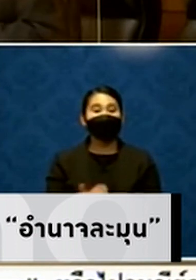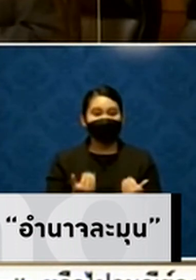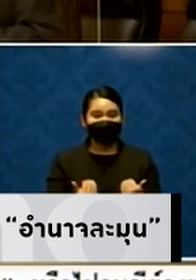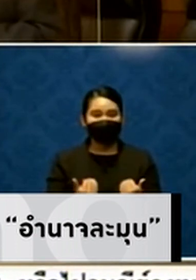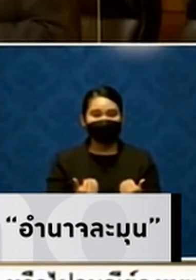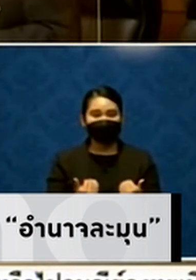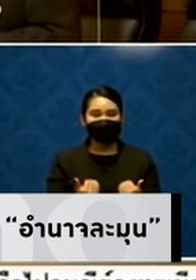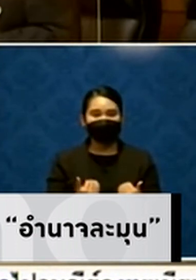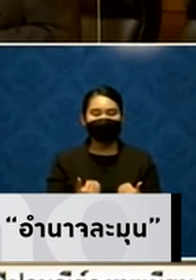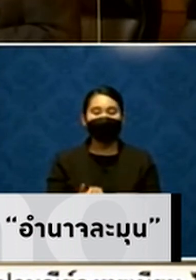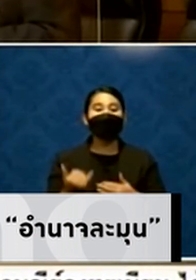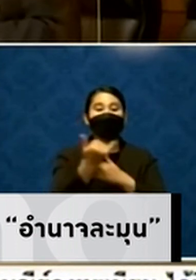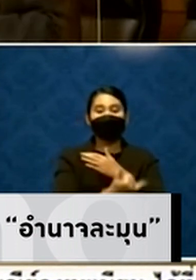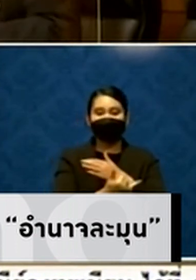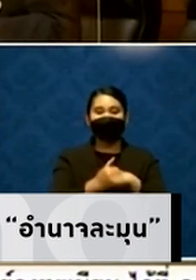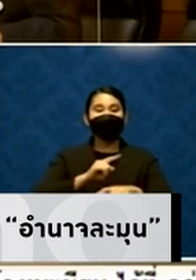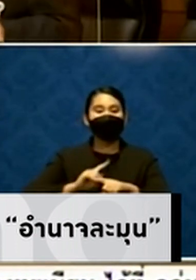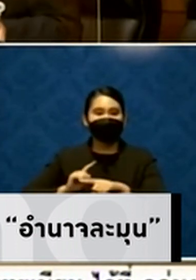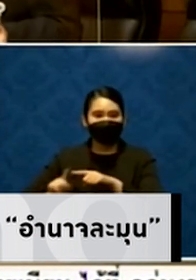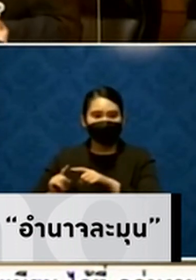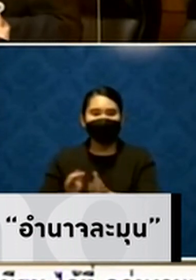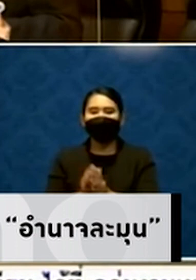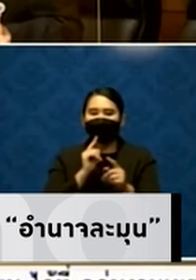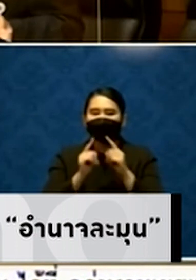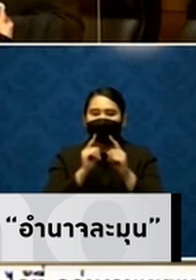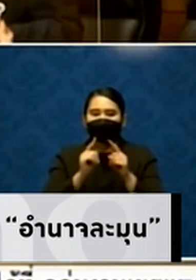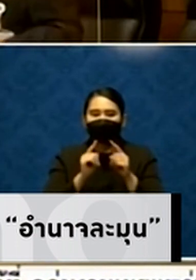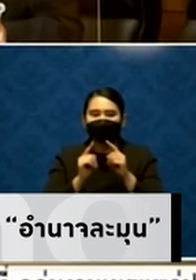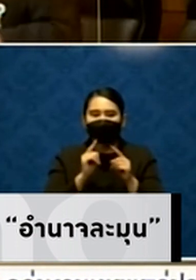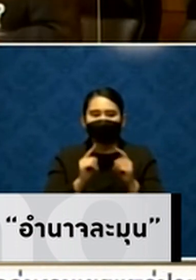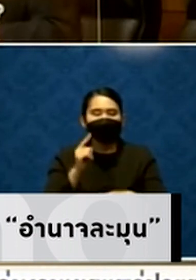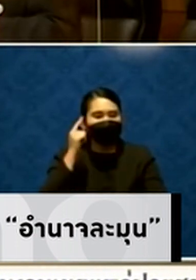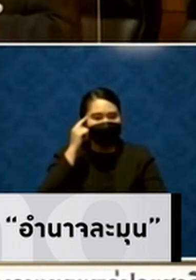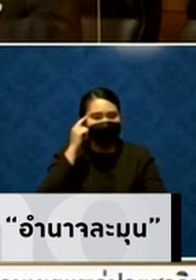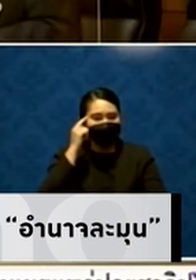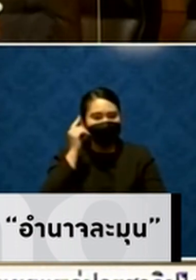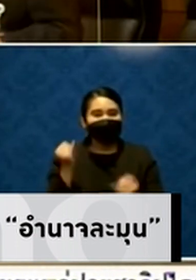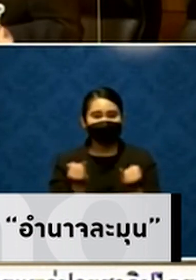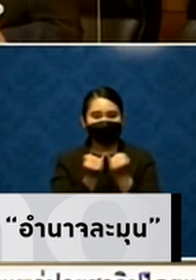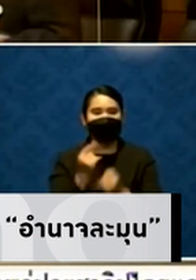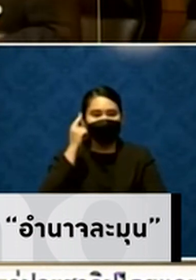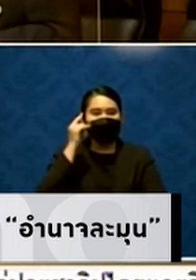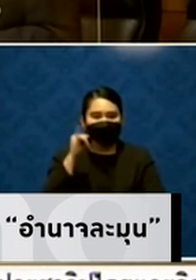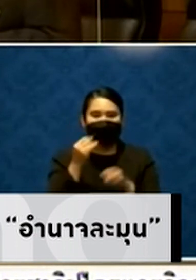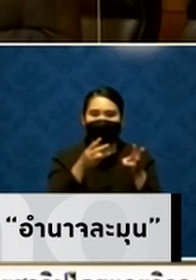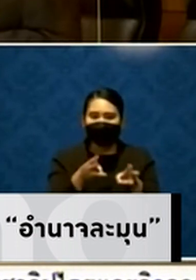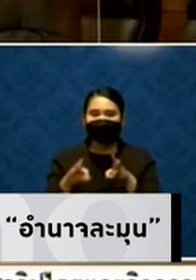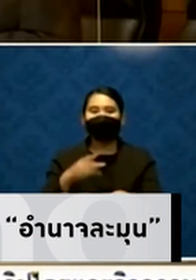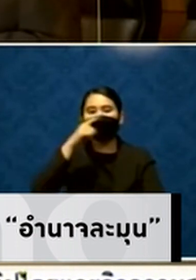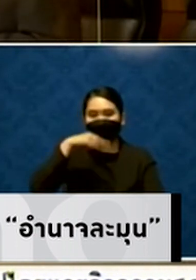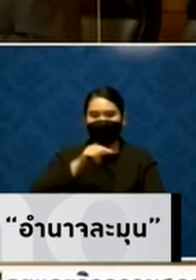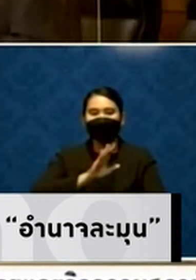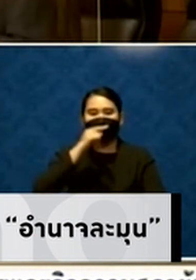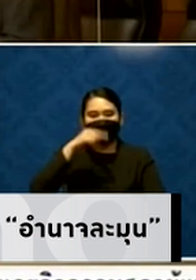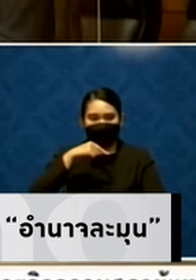จึงทำให้หลายๆประเทศขอมาติดต่อทำความคุ้นเคยรู้จักและวิธีการต่างๆของประเทศไทยน